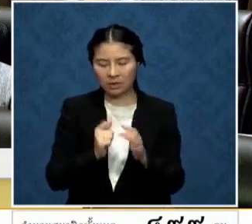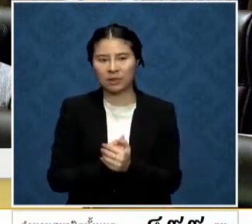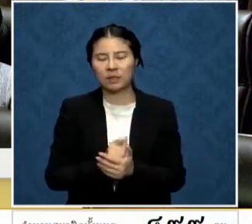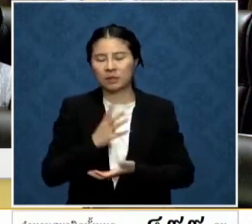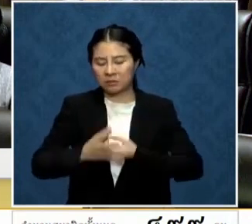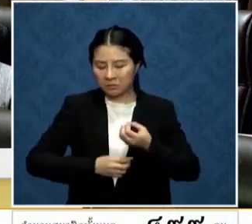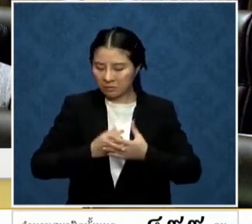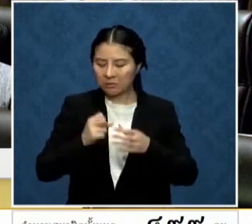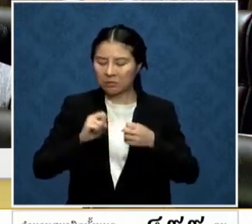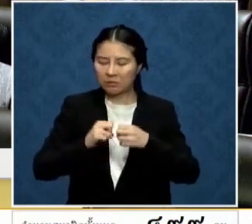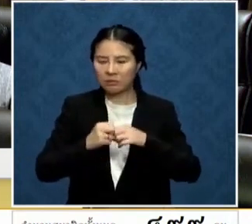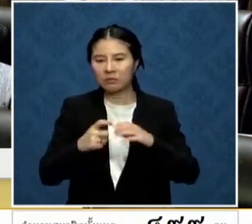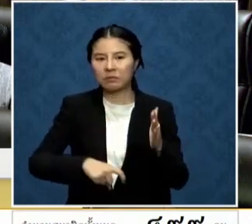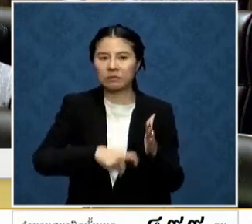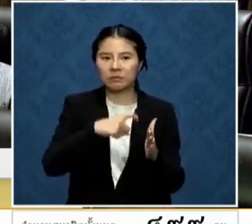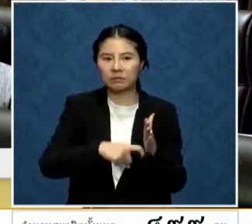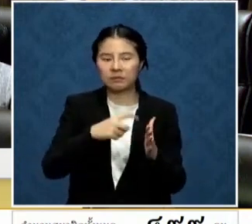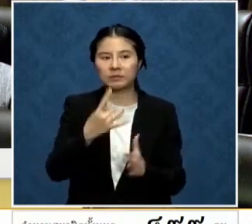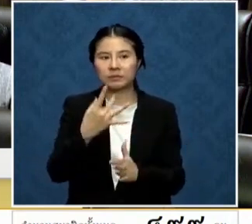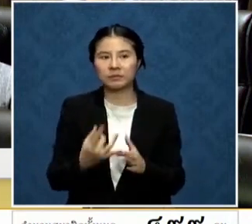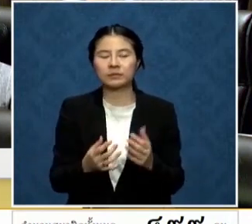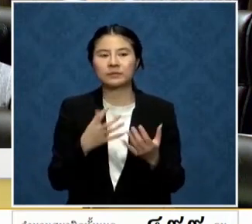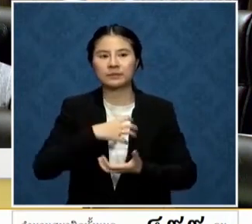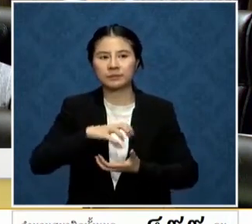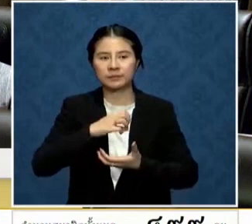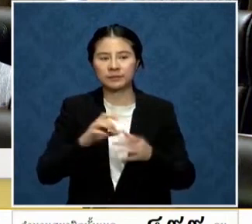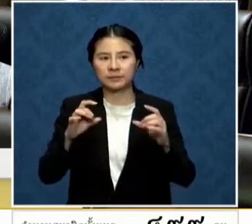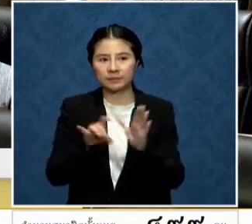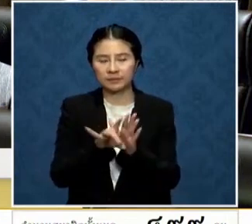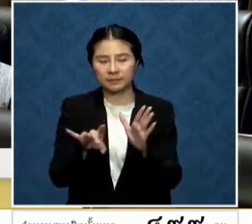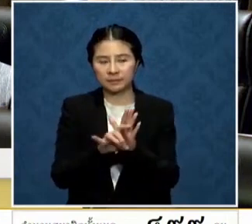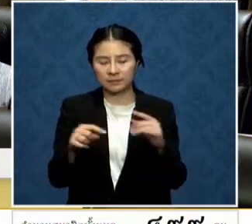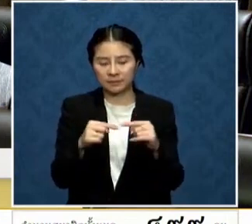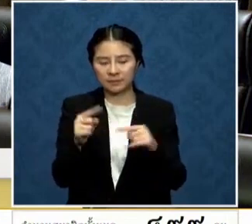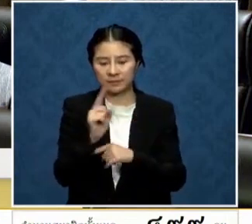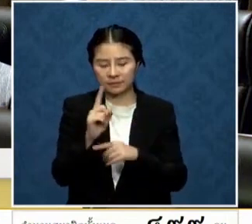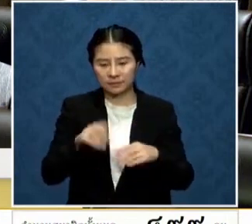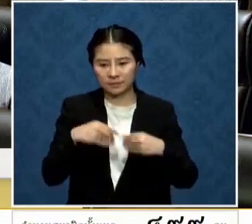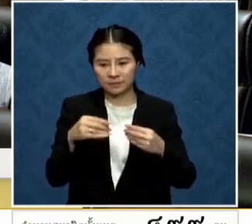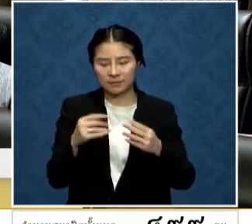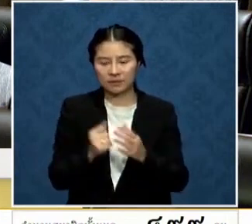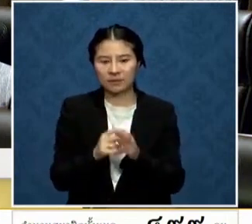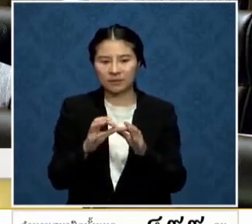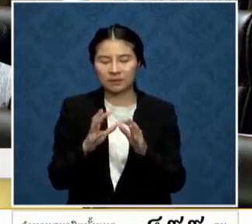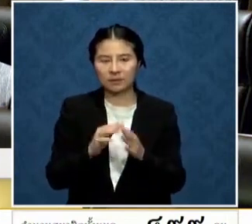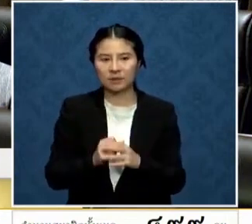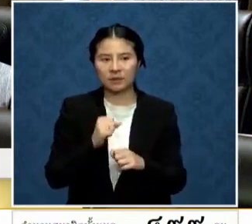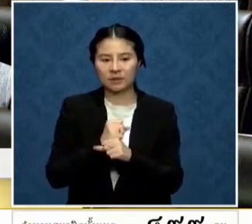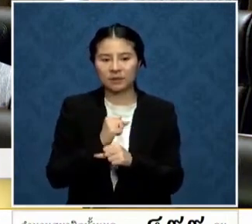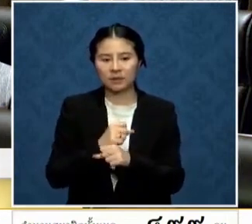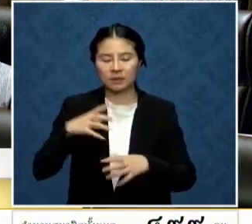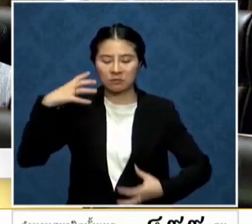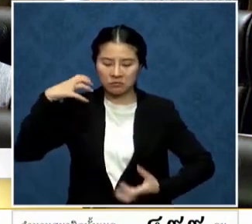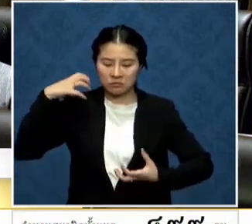เสียทีส่วนเรื่องสุดท้ายถ้าคำถามคือถ้าเกิดเราจะจัดโซนนิ่งให้มีสวนลิงหรือ Monkey Forestตามแบบที่